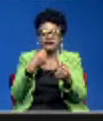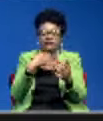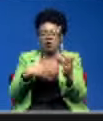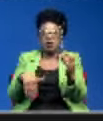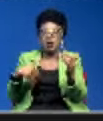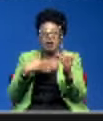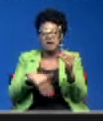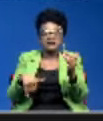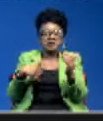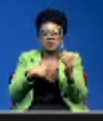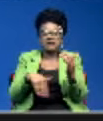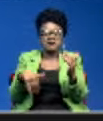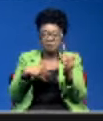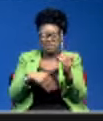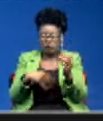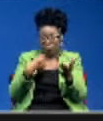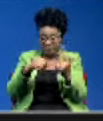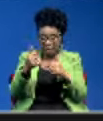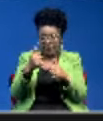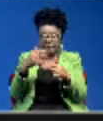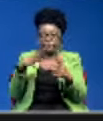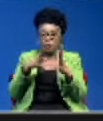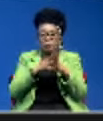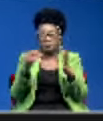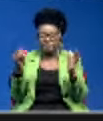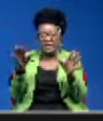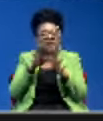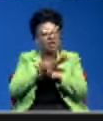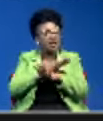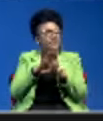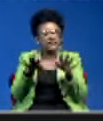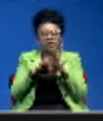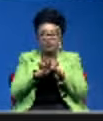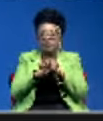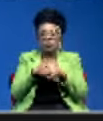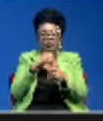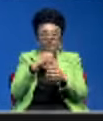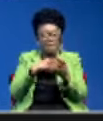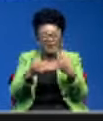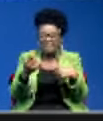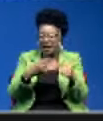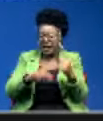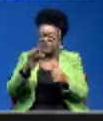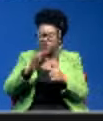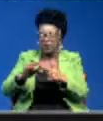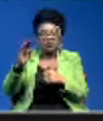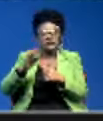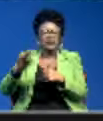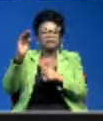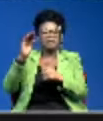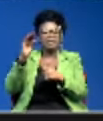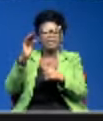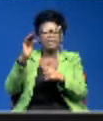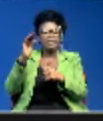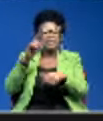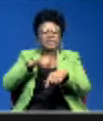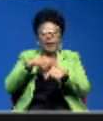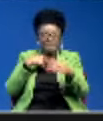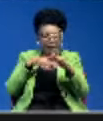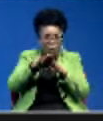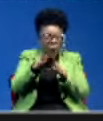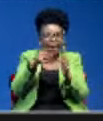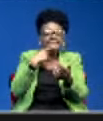Tukalipa pisha, tukalipa kila kitu. Tumefanya tu kulipa cash. Na wakati menda pale wamesema kuwa